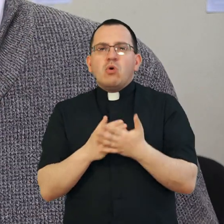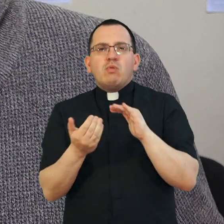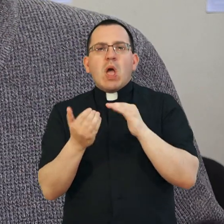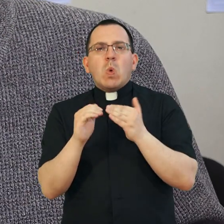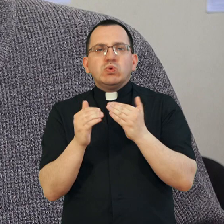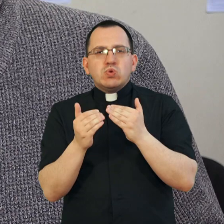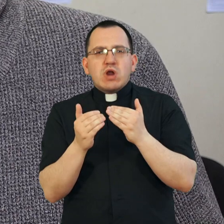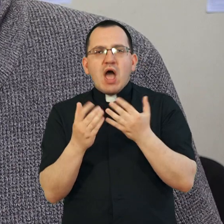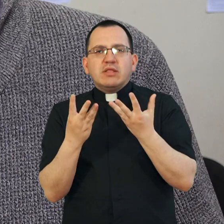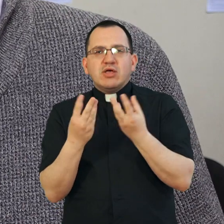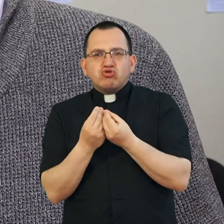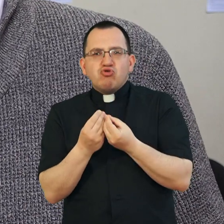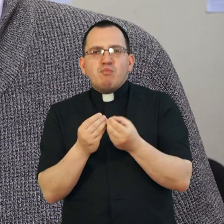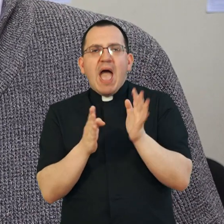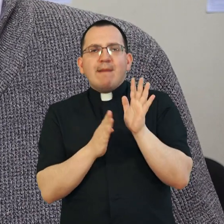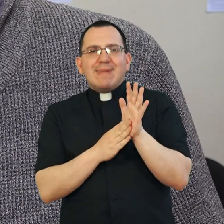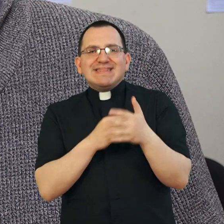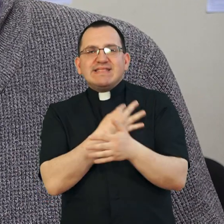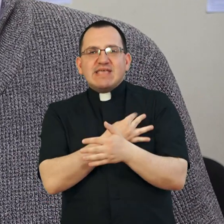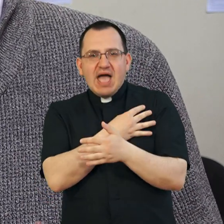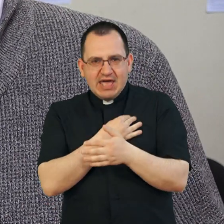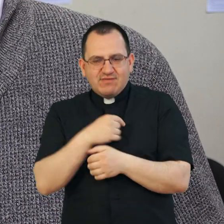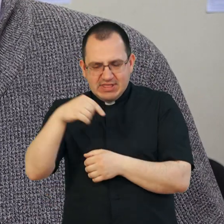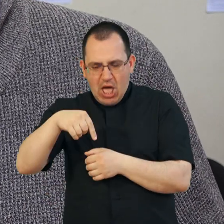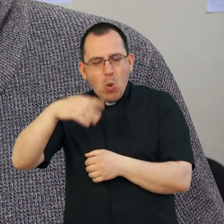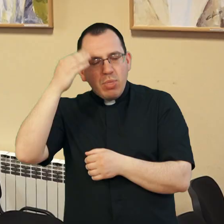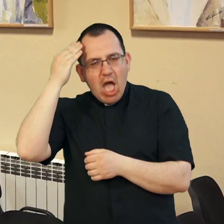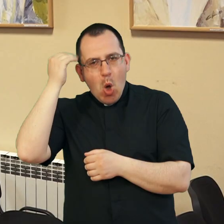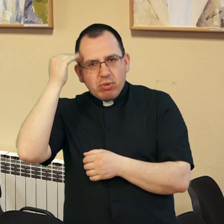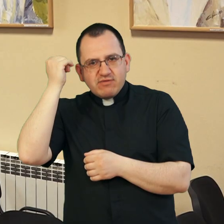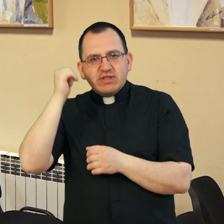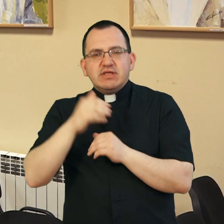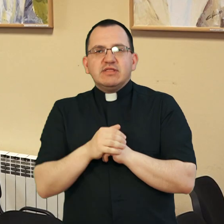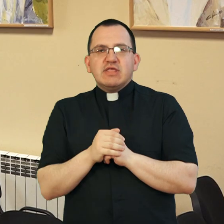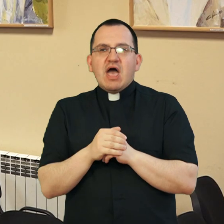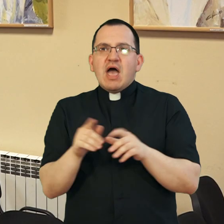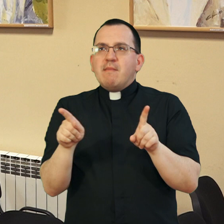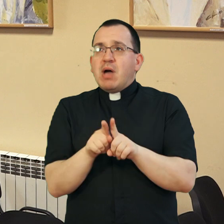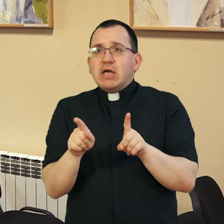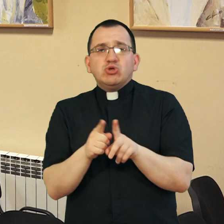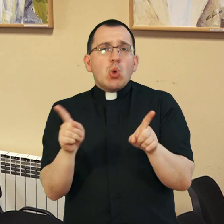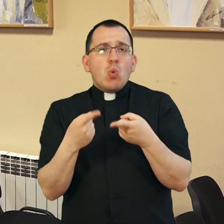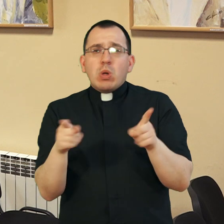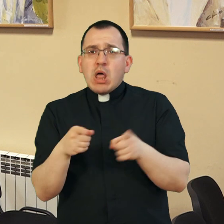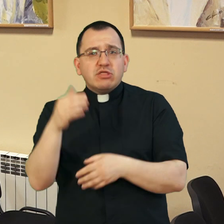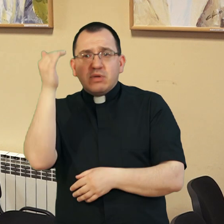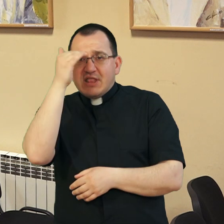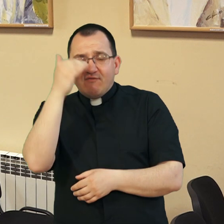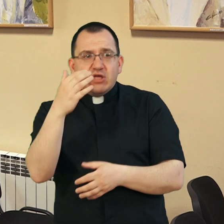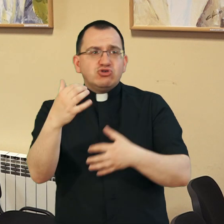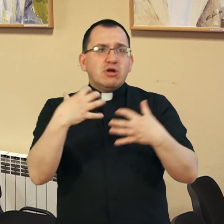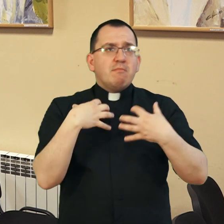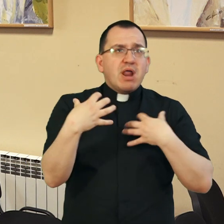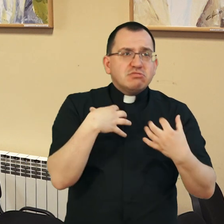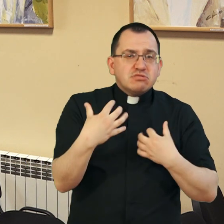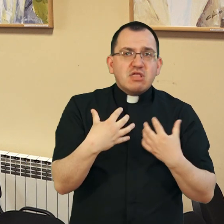sa Maticom Hrvatskom u ogranaku u Koprivnici. Bilo je tu glazbenih večeri, bilo je tu predstava